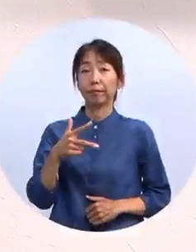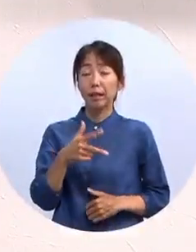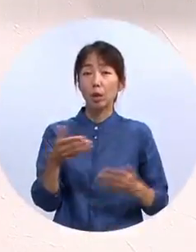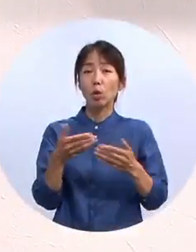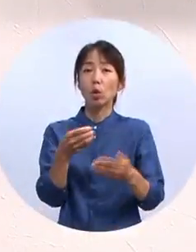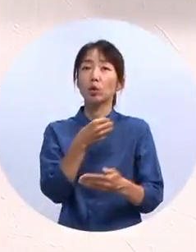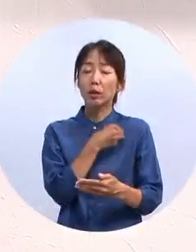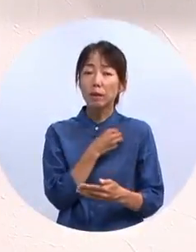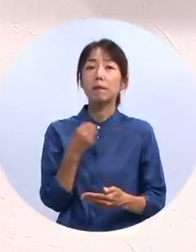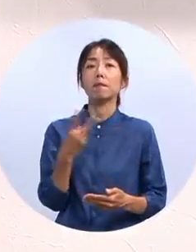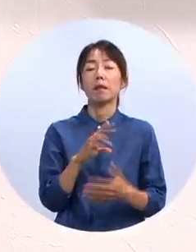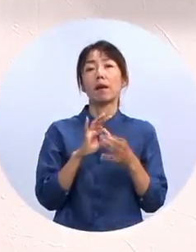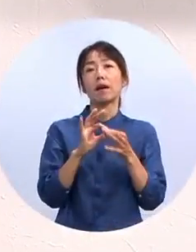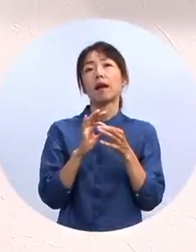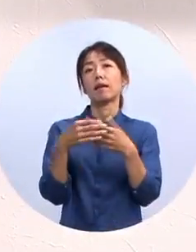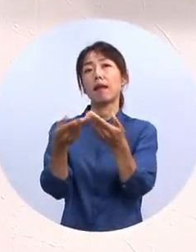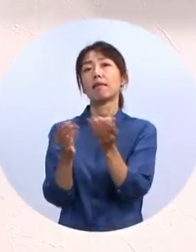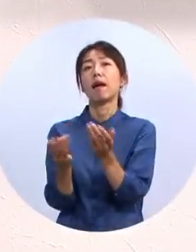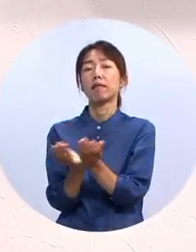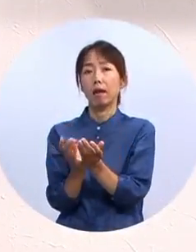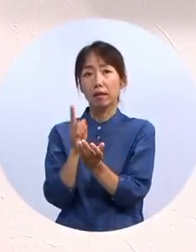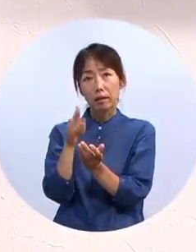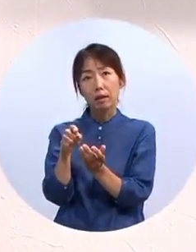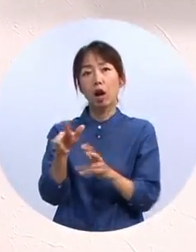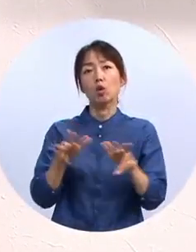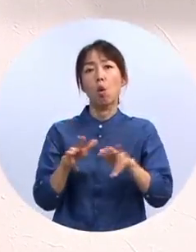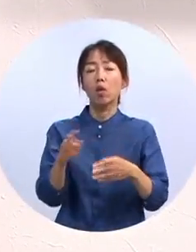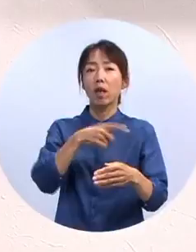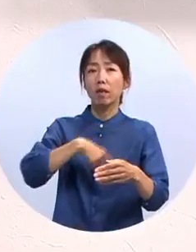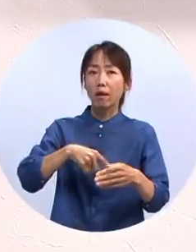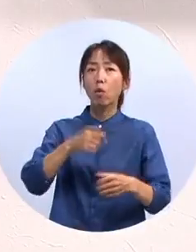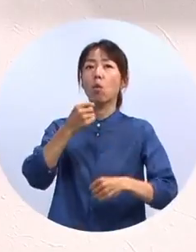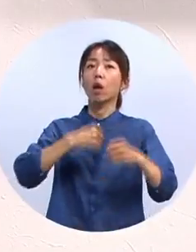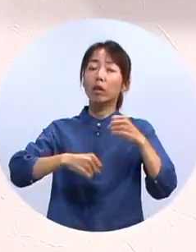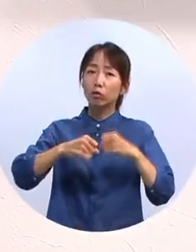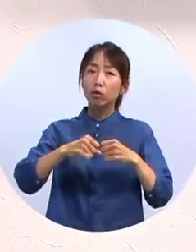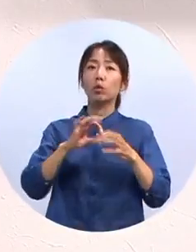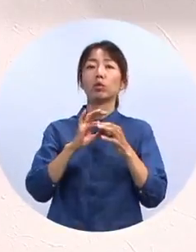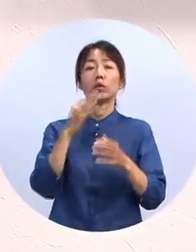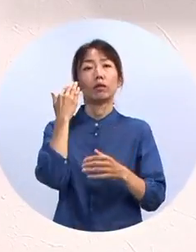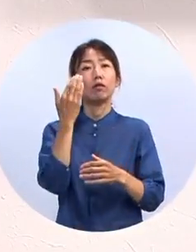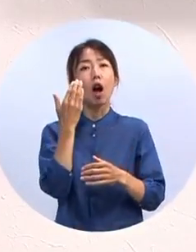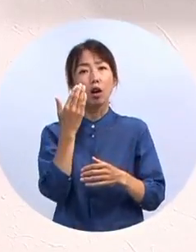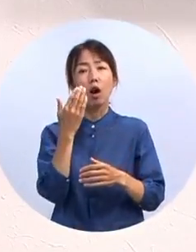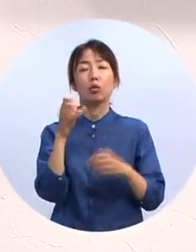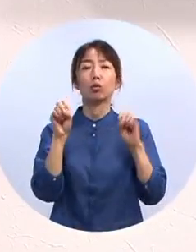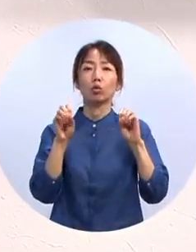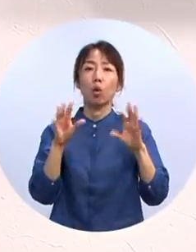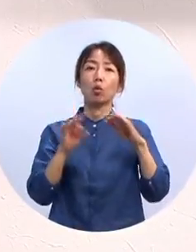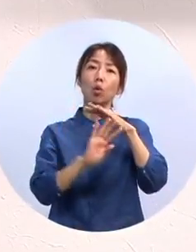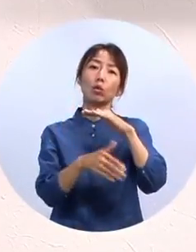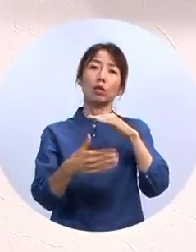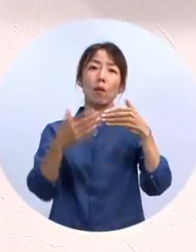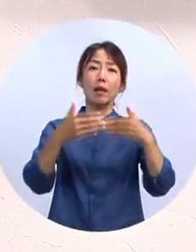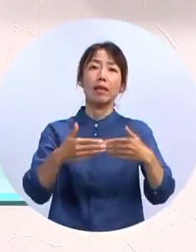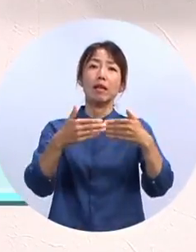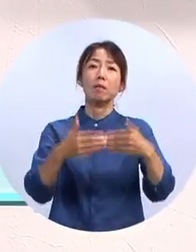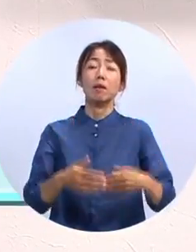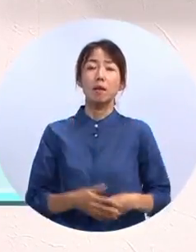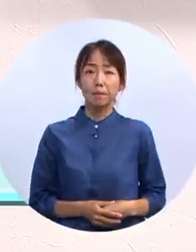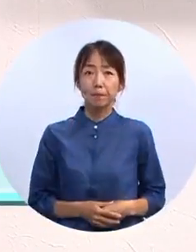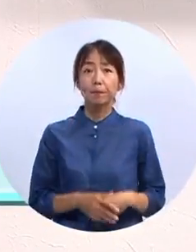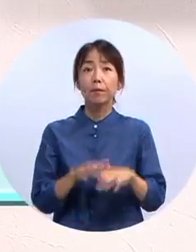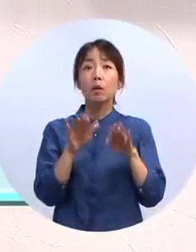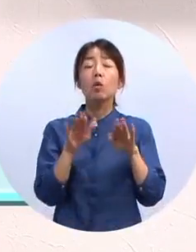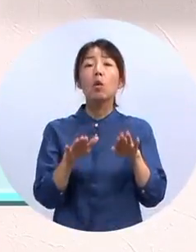市の職員や関連団体の方から行政情報や活動内容について伺う広報藤沢 TV のコーナーです。今回